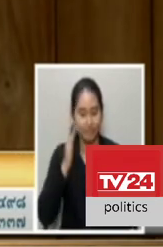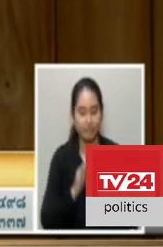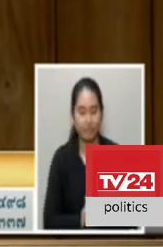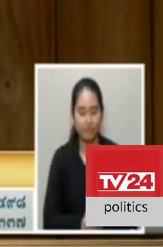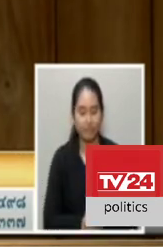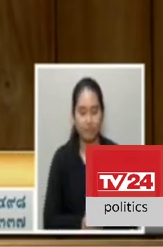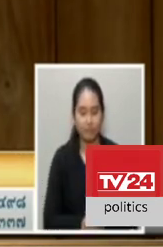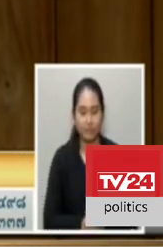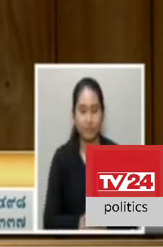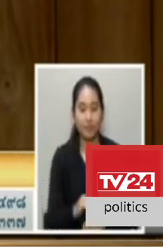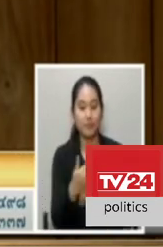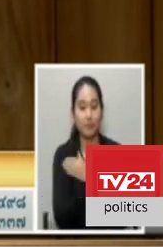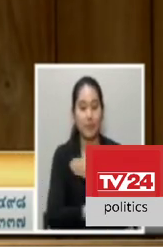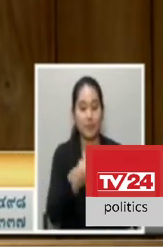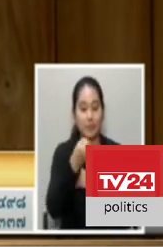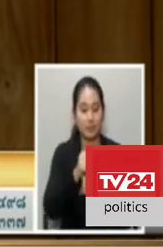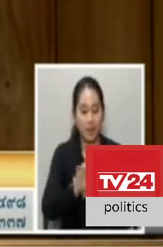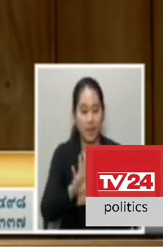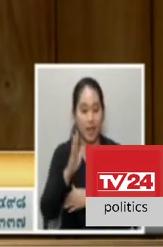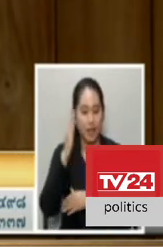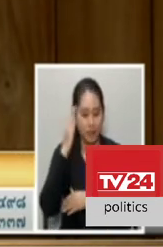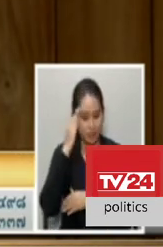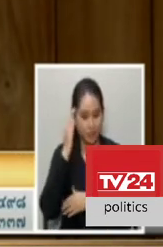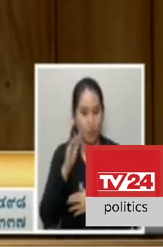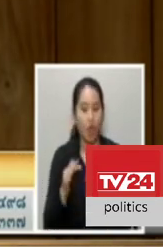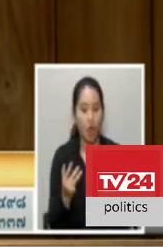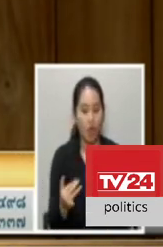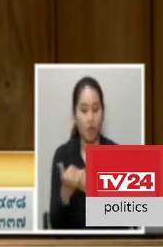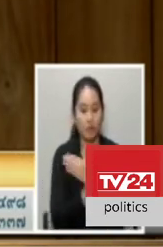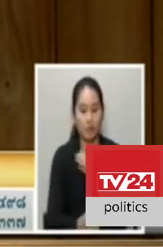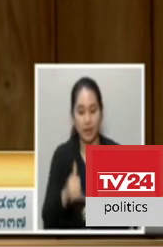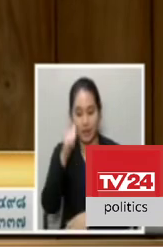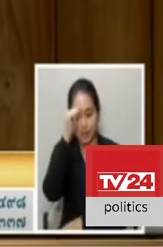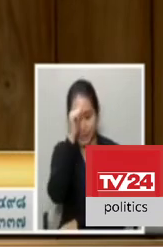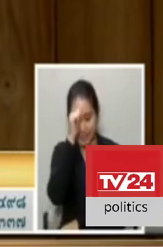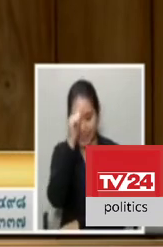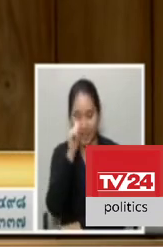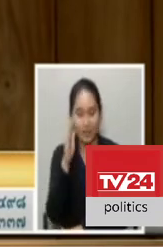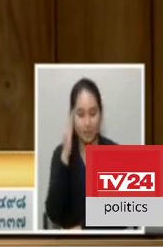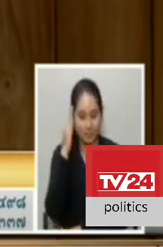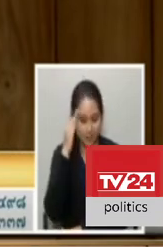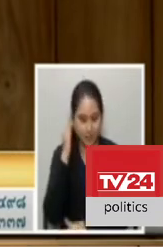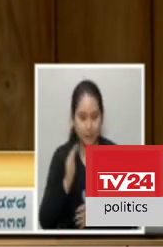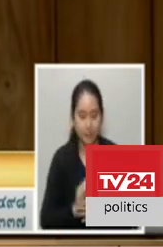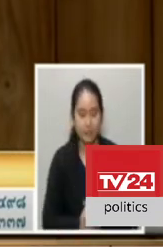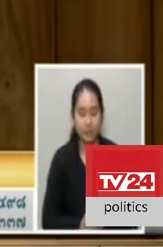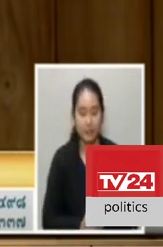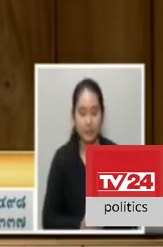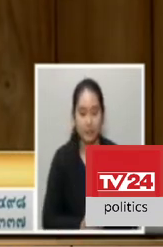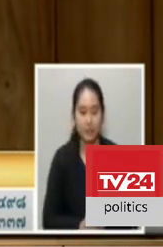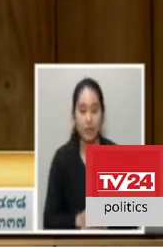นะฮะ15ประเทศว่าที่รออินเดียอยู่นะก็อยากจะบอกว่า